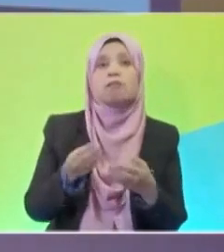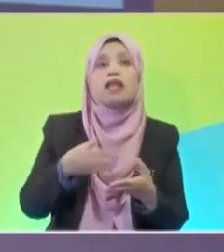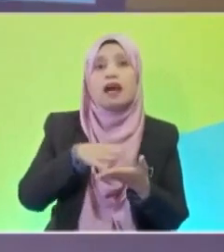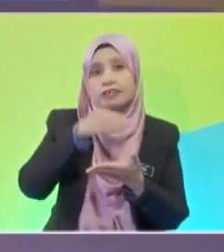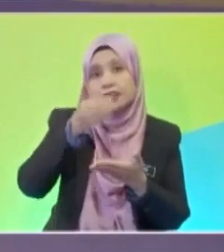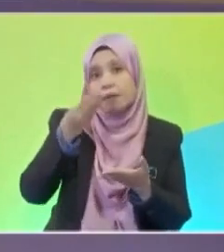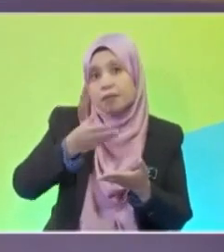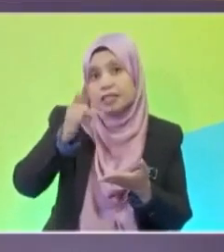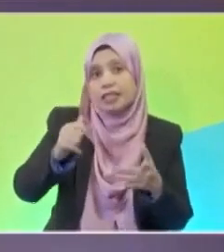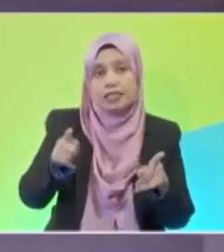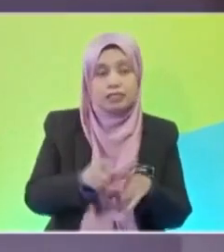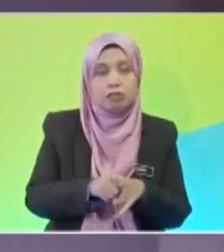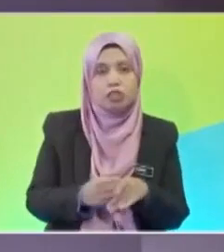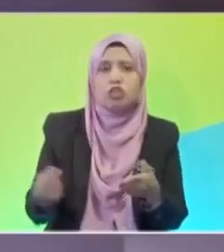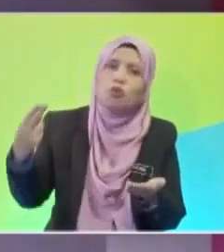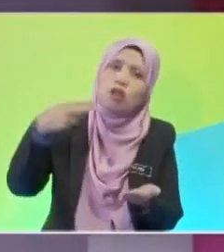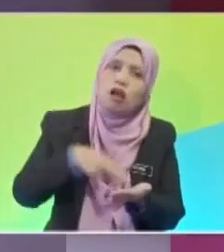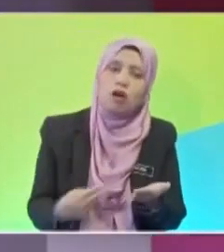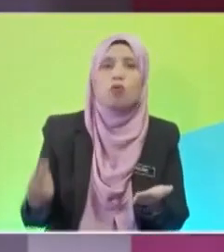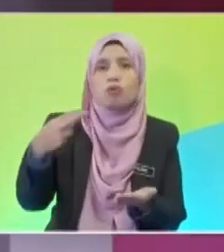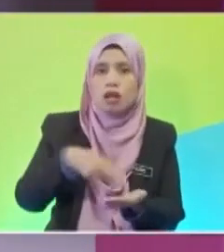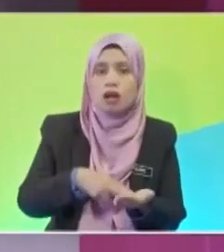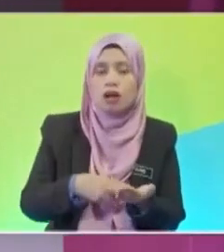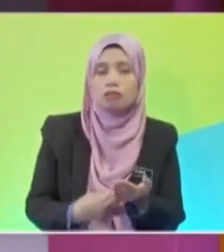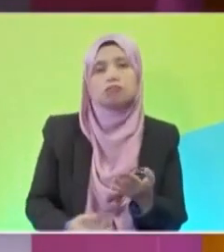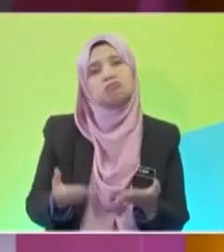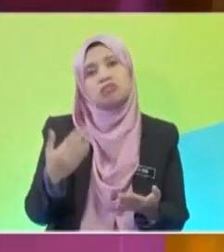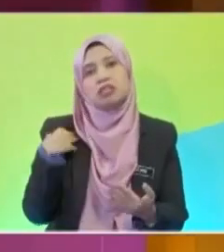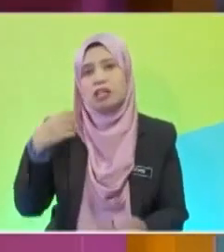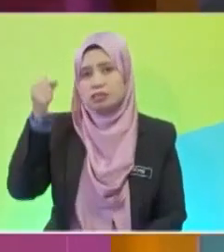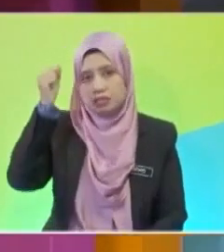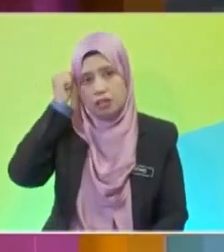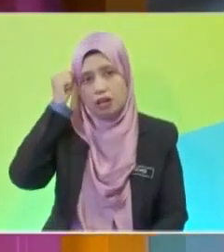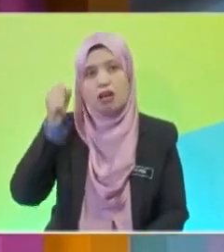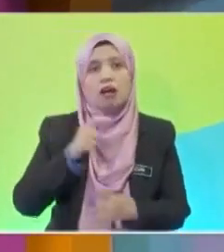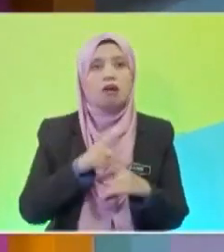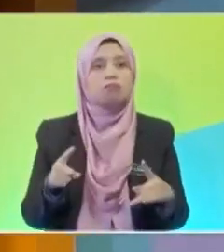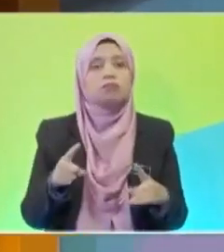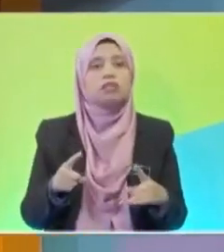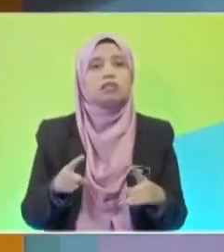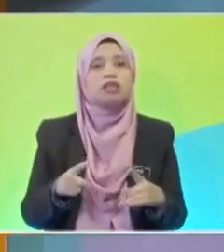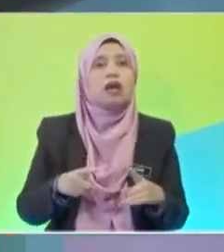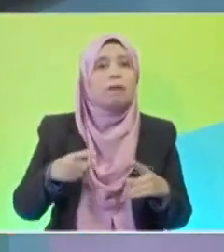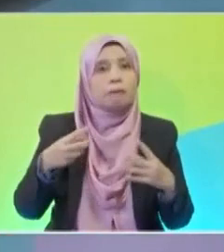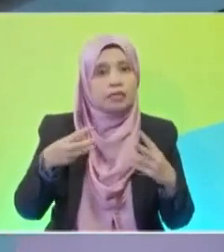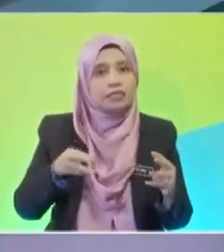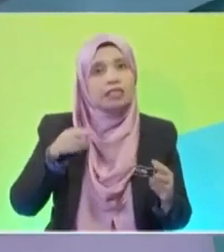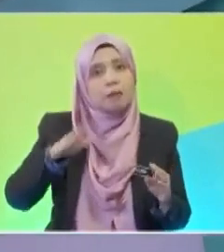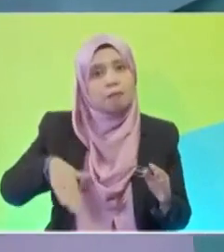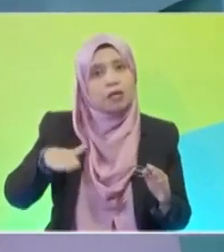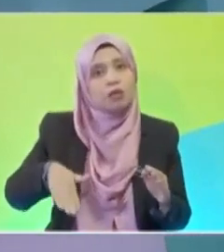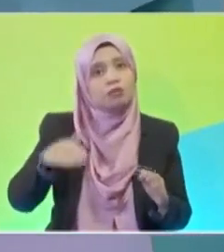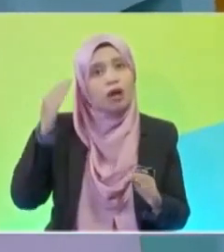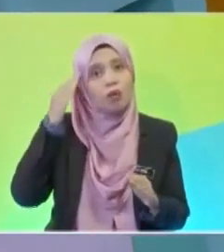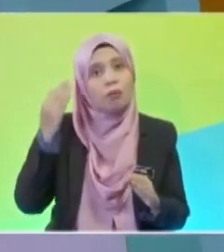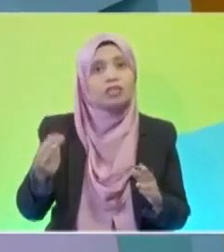perkara ini berulang murid-murid. Baik. Cikgu yakin ada yang sedar. Dan bagi mereka yang masih lagi sedang nak bergelut mengulang